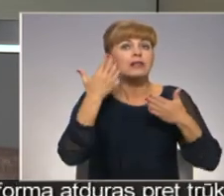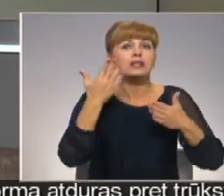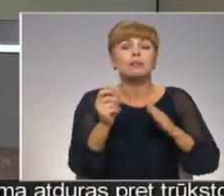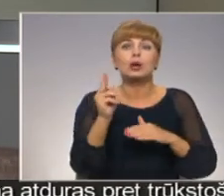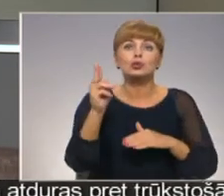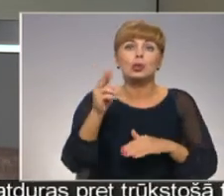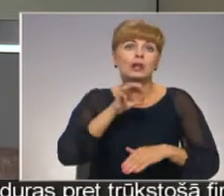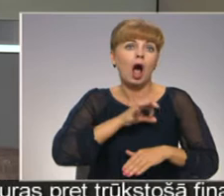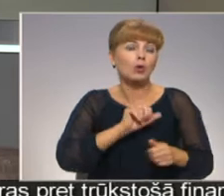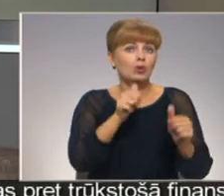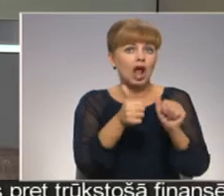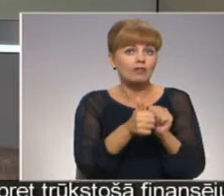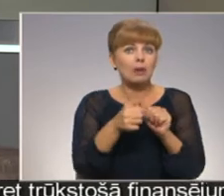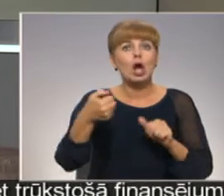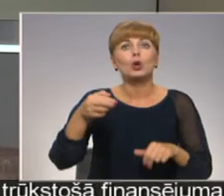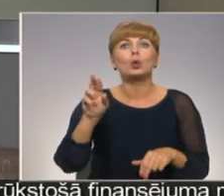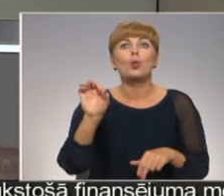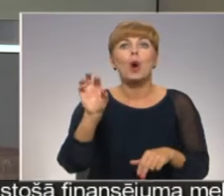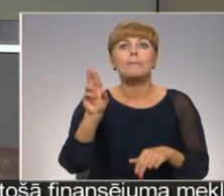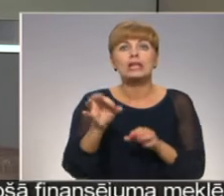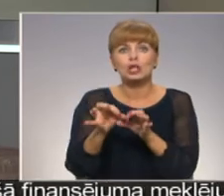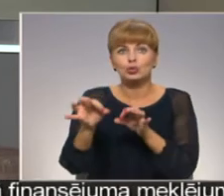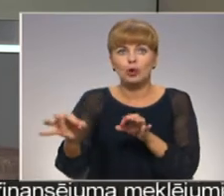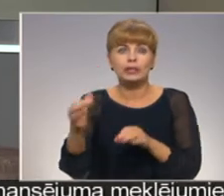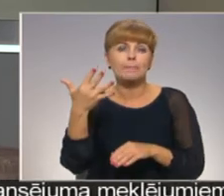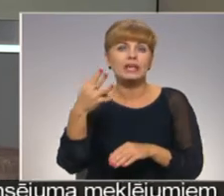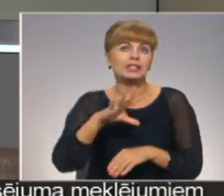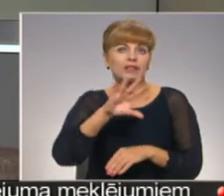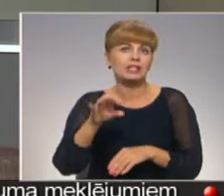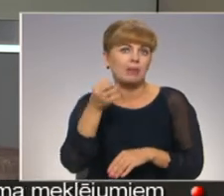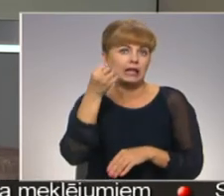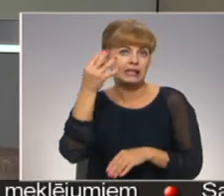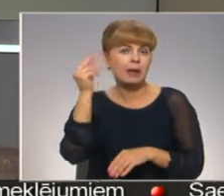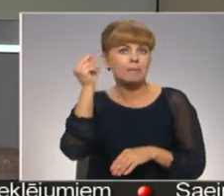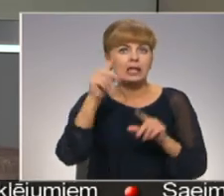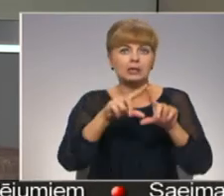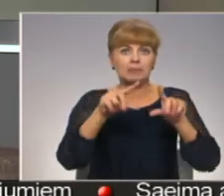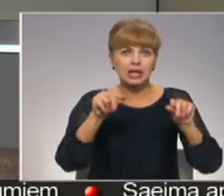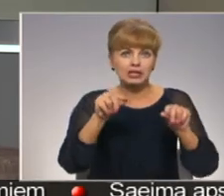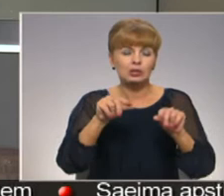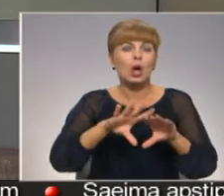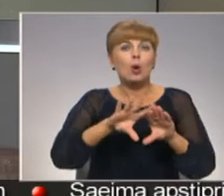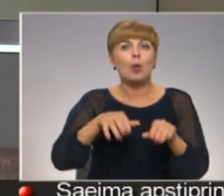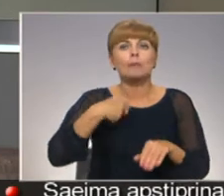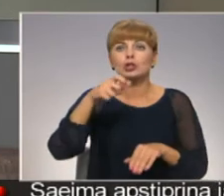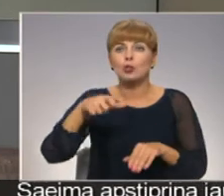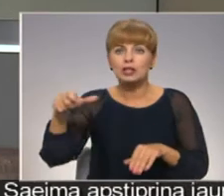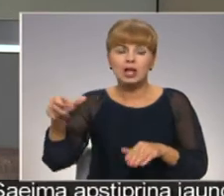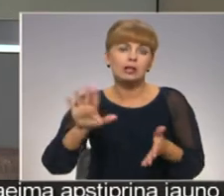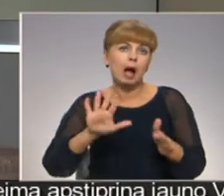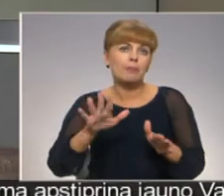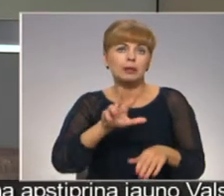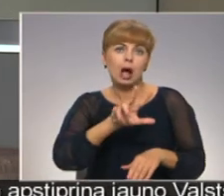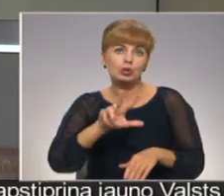5 vispārējās izglītības mācību iestādes, kurās kopējais skolēnu skaits ir ap 800, bet skolotāji aptuveni 200. Neskaidrības